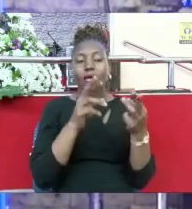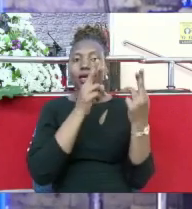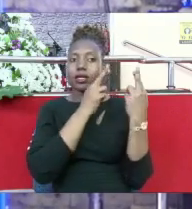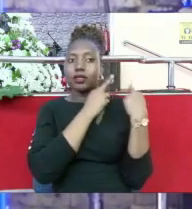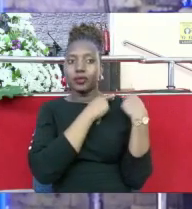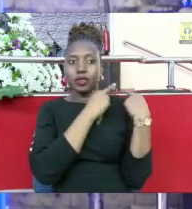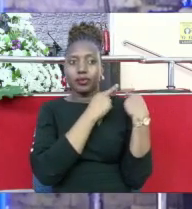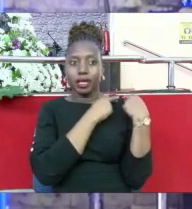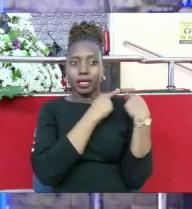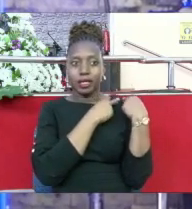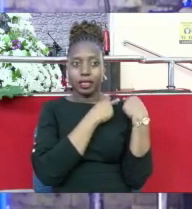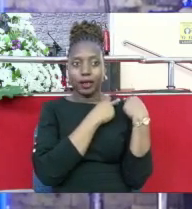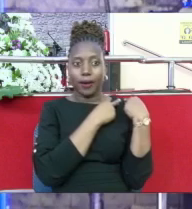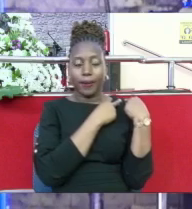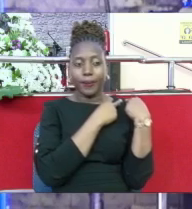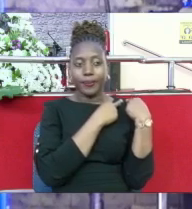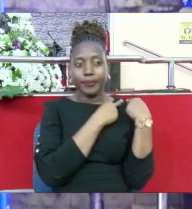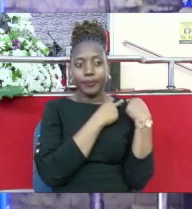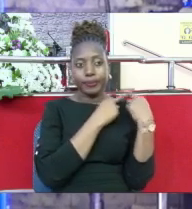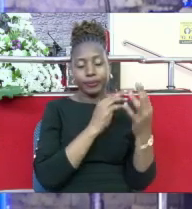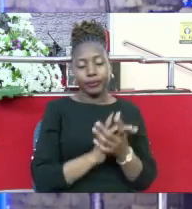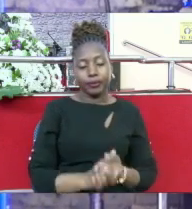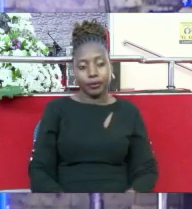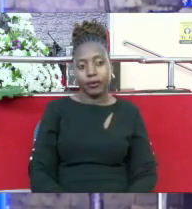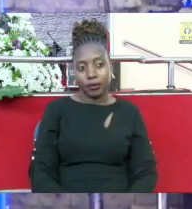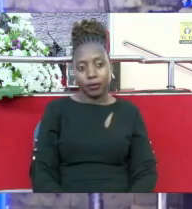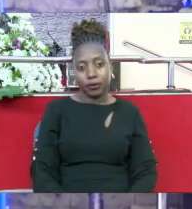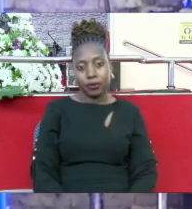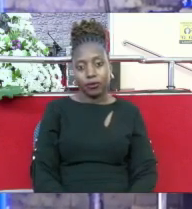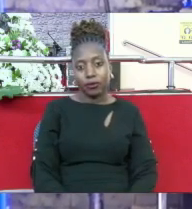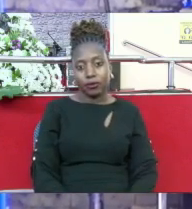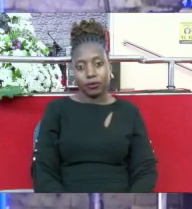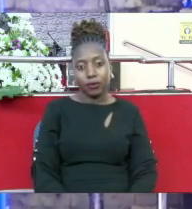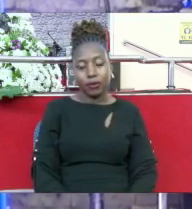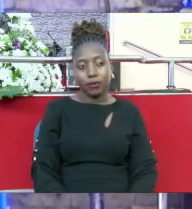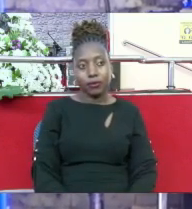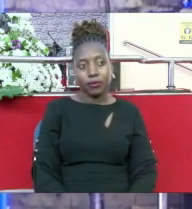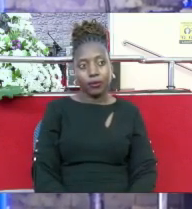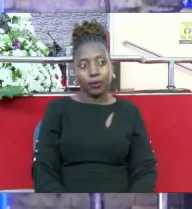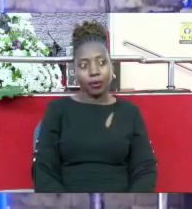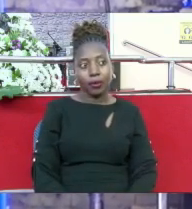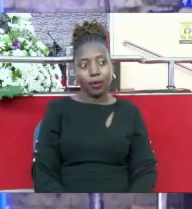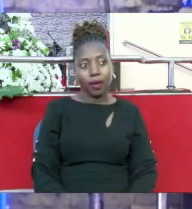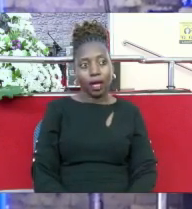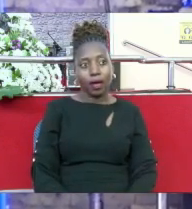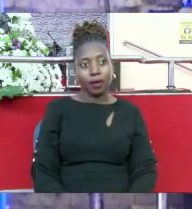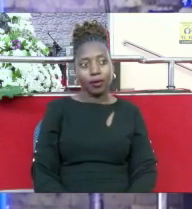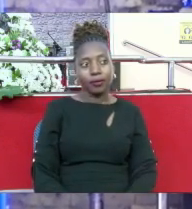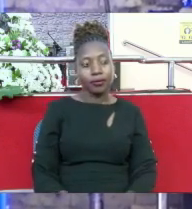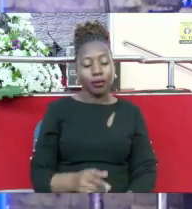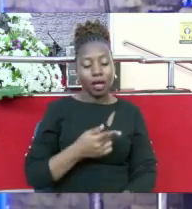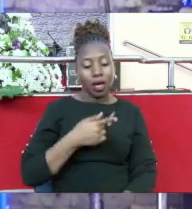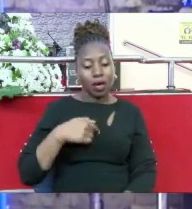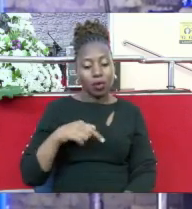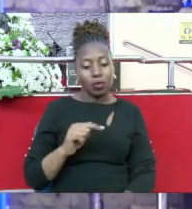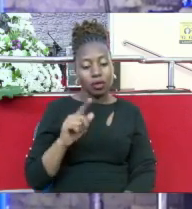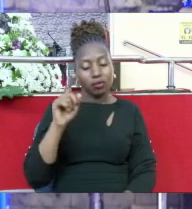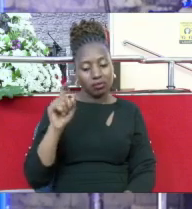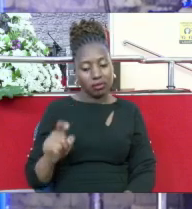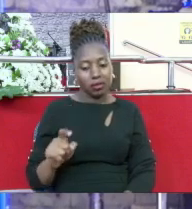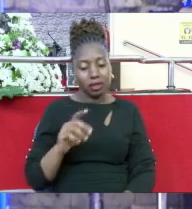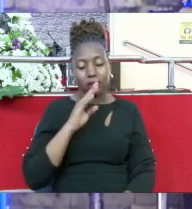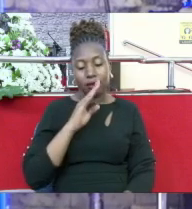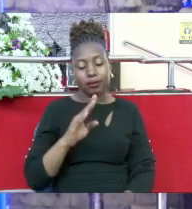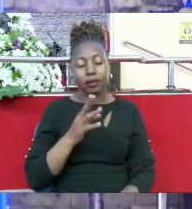responsibility. Kanuni ya pili ni kuwa watu ambao wanajukumika. We've said that we are responsible. Ya kwamba